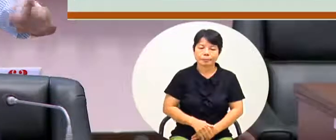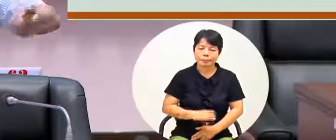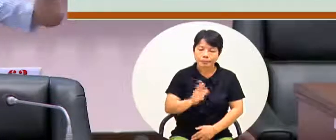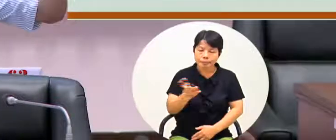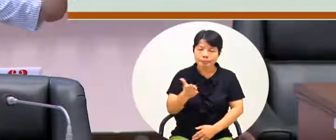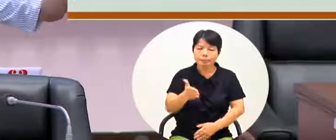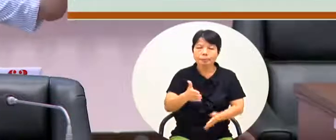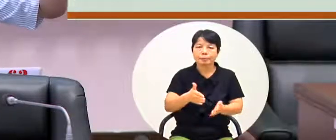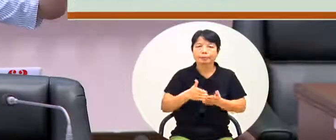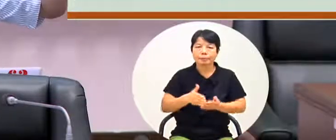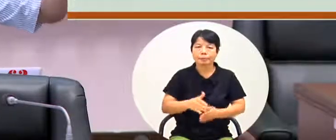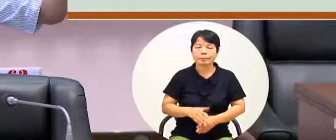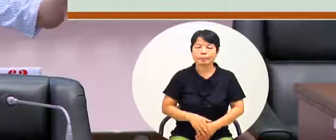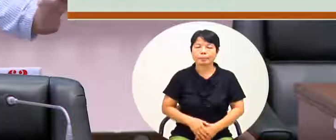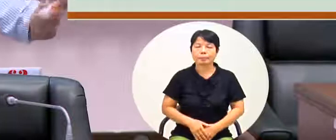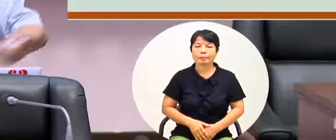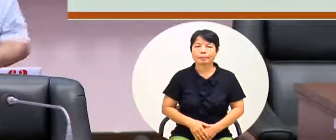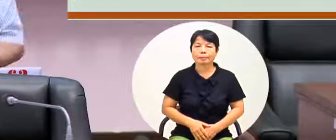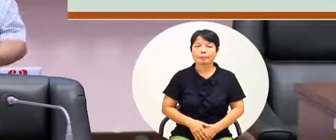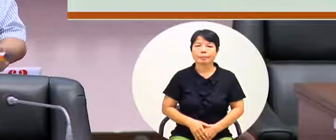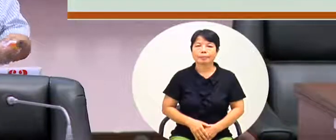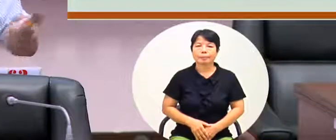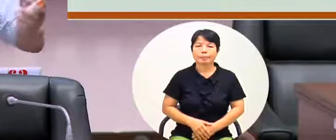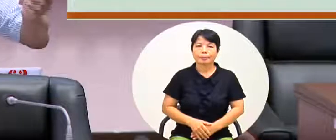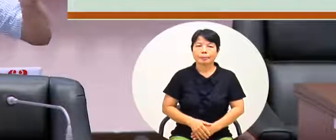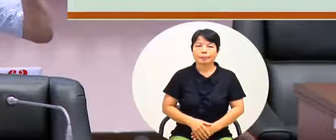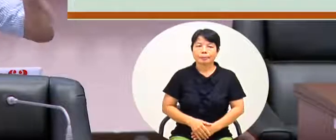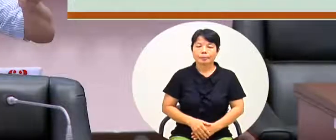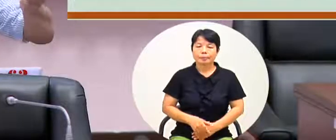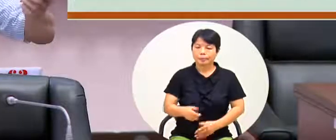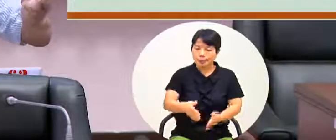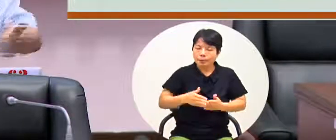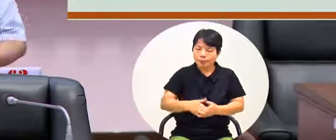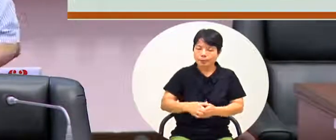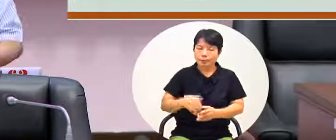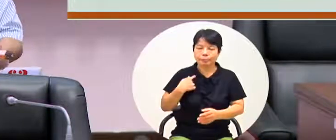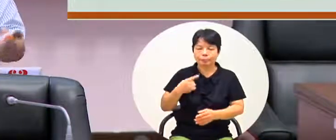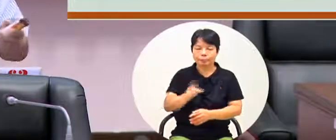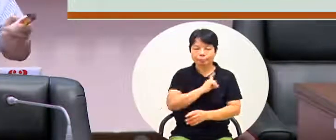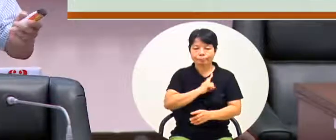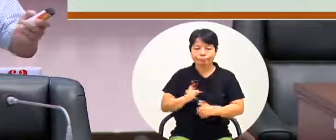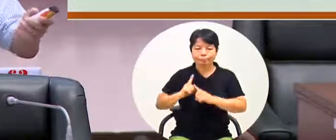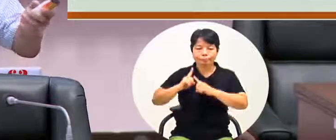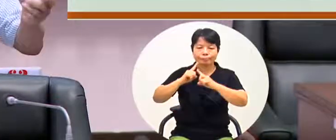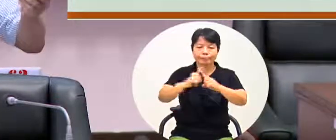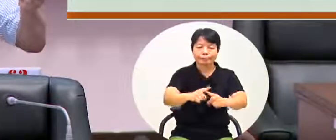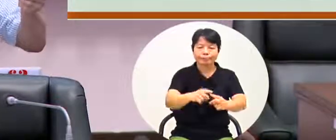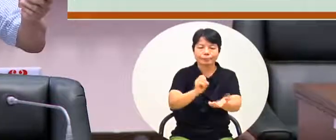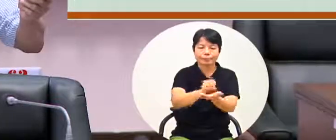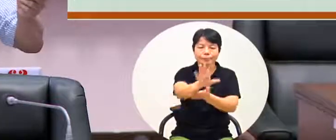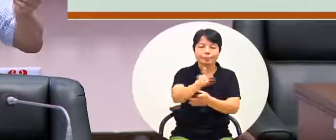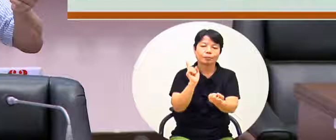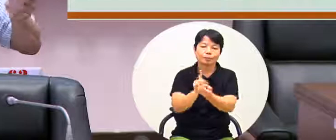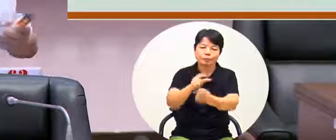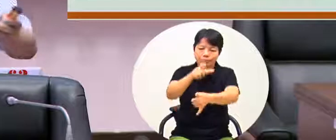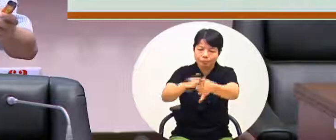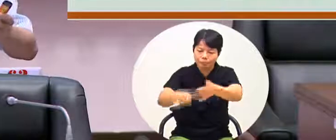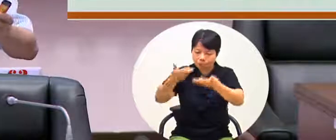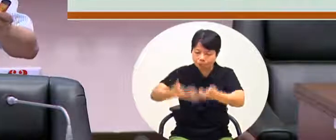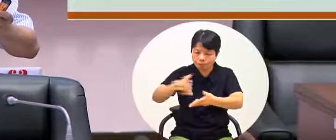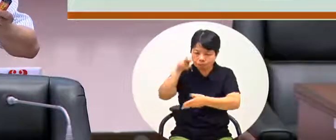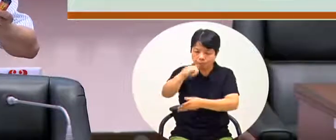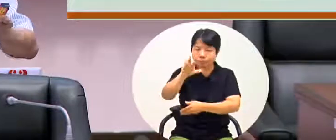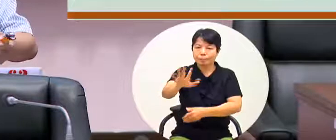正讲你要会亲身本人去哩报告吼，因为可见对这案爱重视啦吼。啊，但